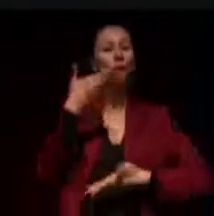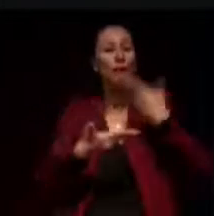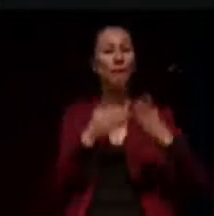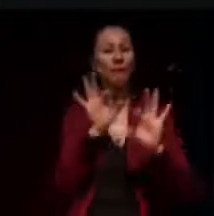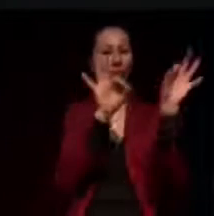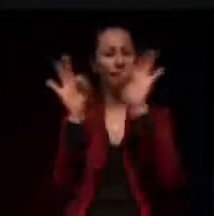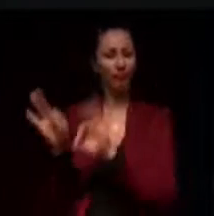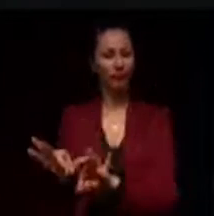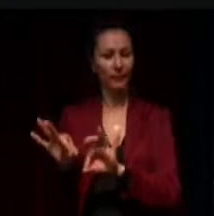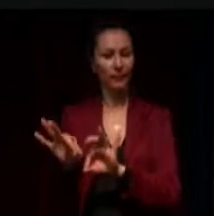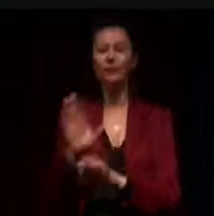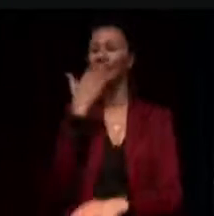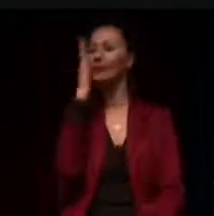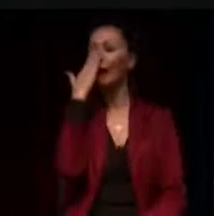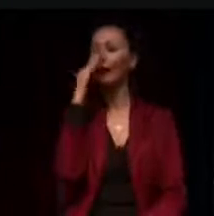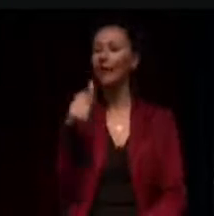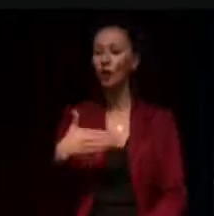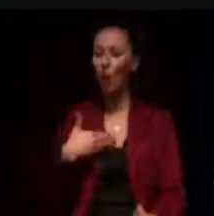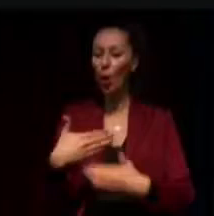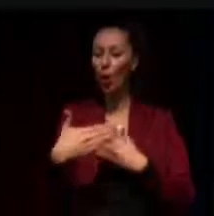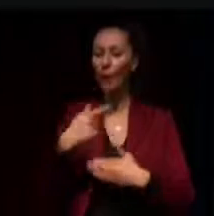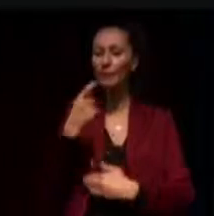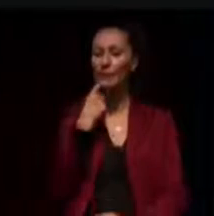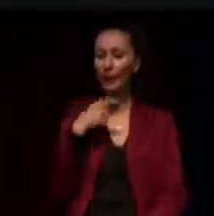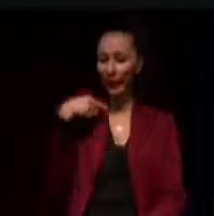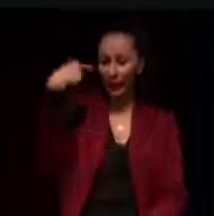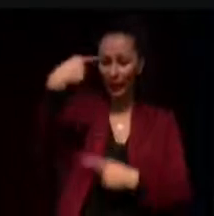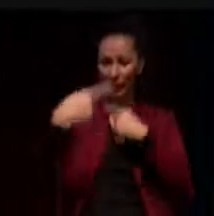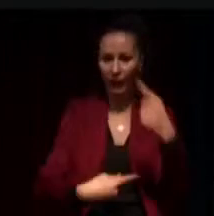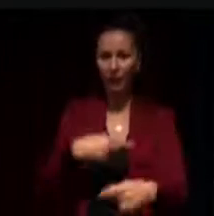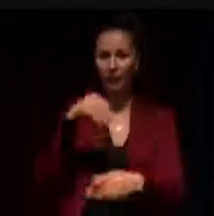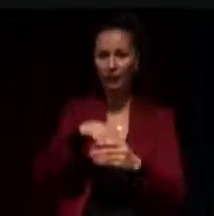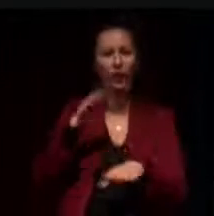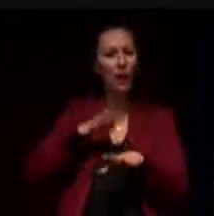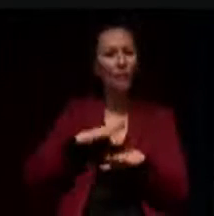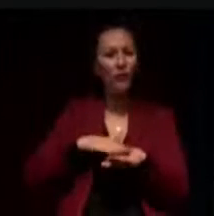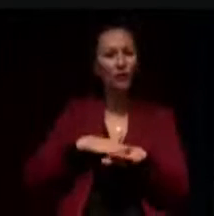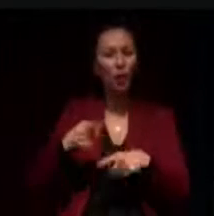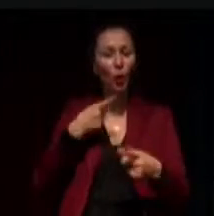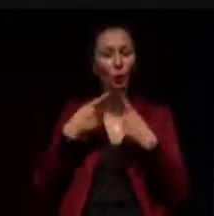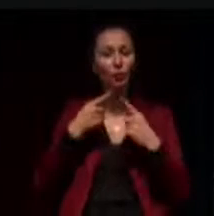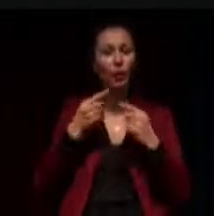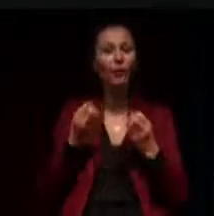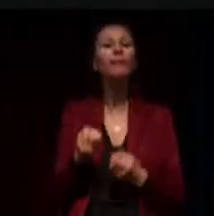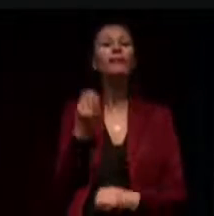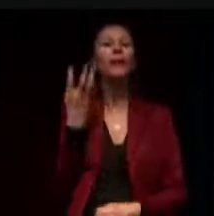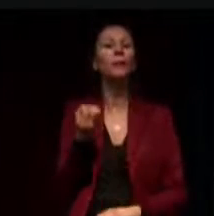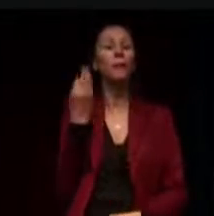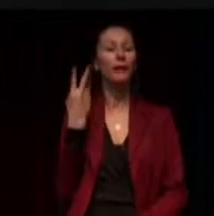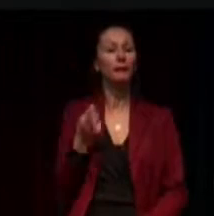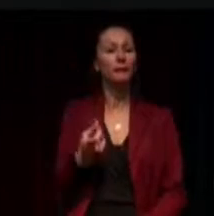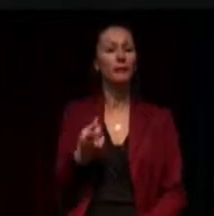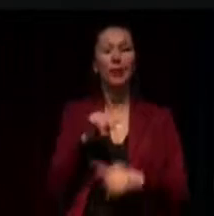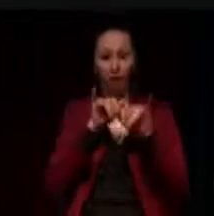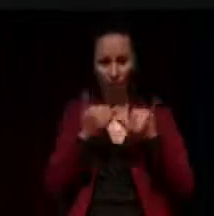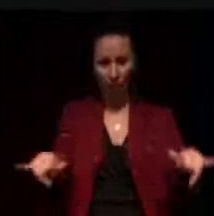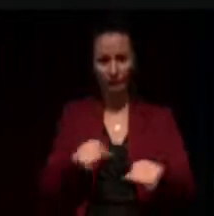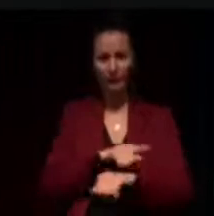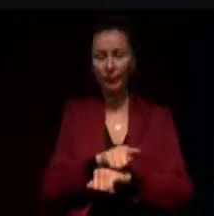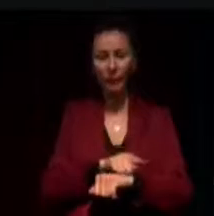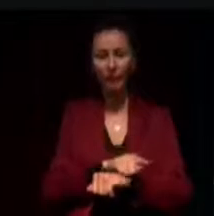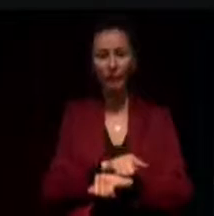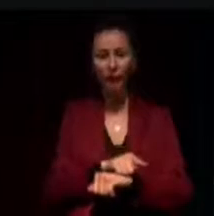gibi sadece önümüzdeki yıl yapılacakları konuşmakla yetinmeyeceğiz. Aynı